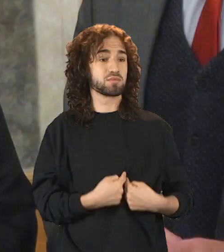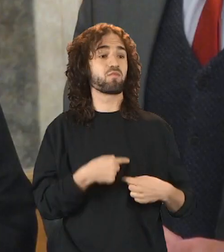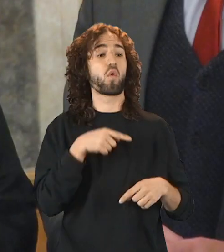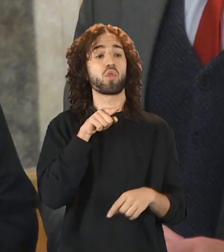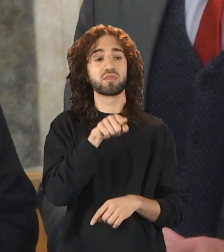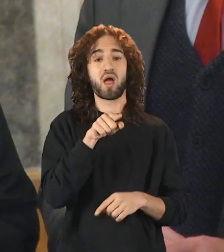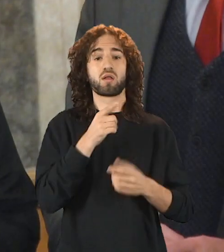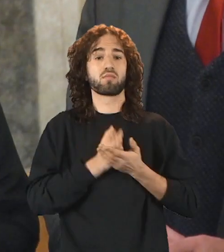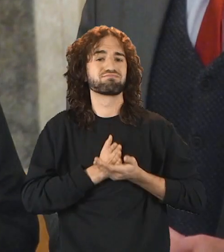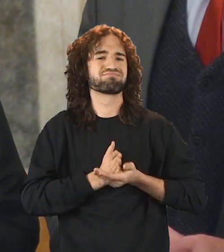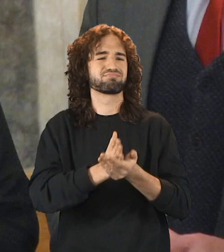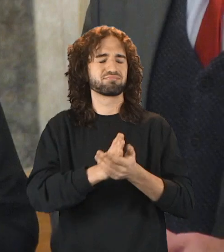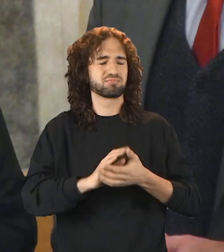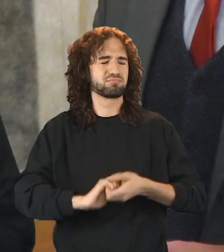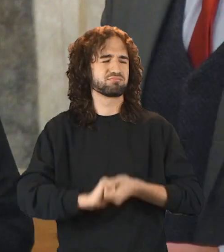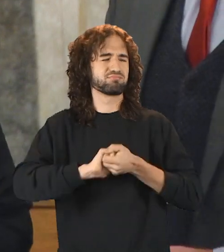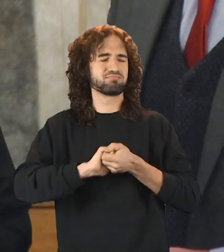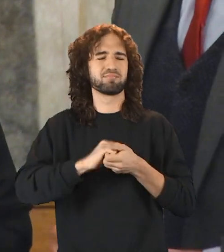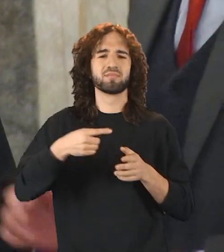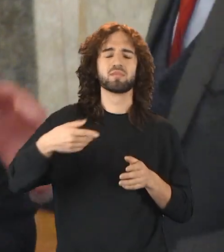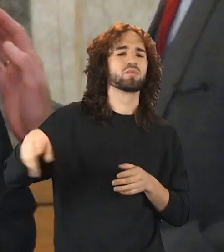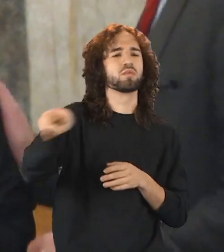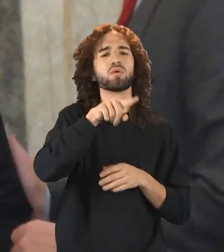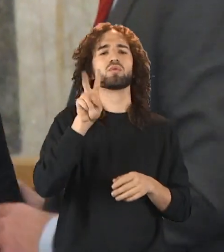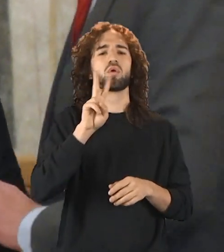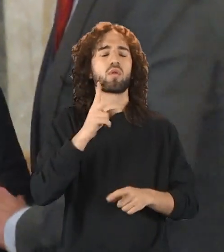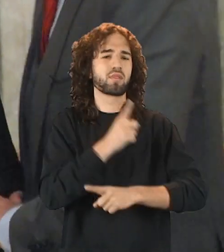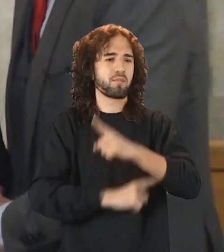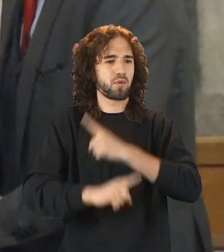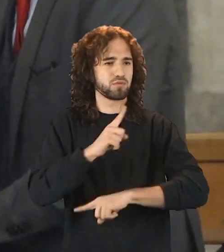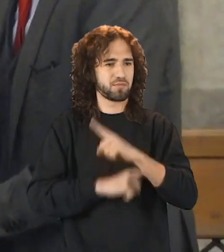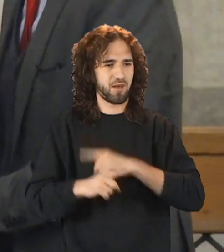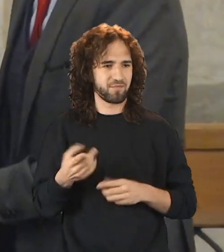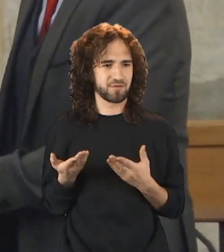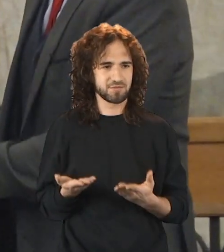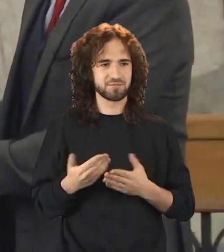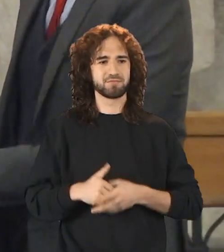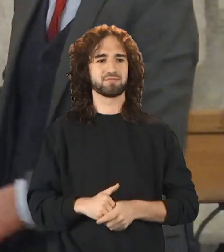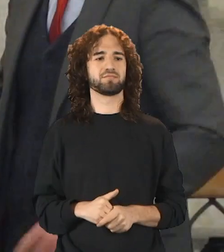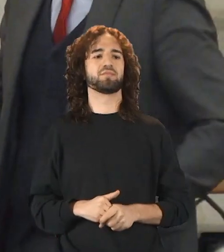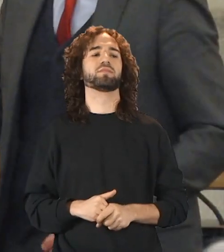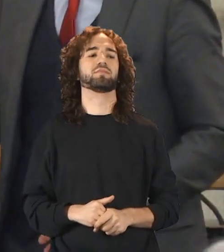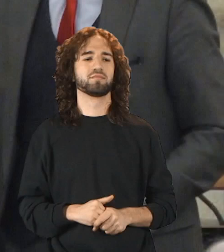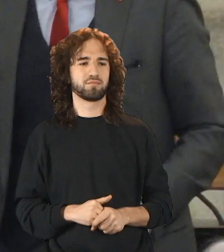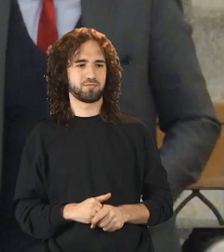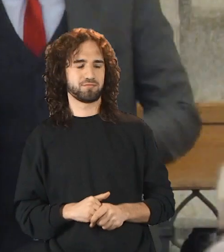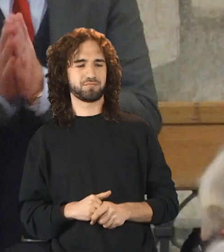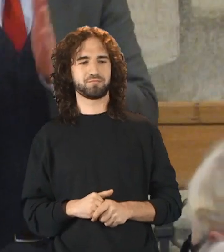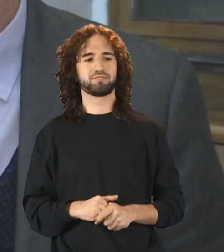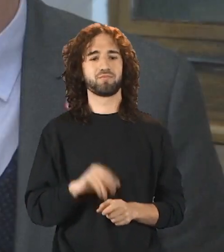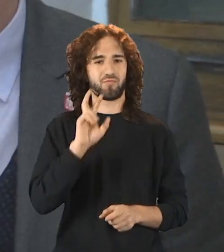Jańska, wolontariuszka związana od 9 lat ze Stowarzyszeniem na Rzecz Osób Niepełnosprawnych i ich otoczenia Spektrum w